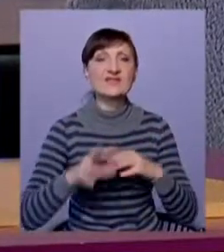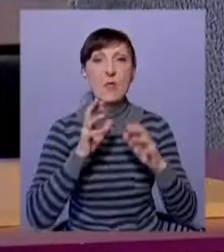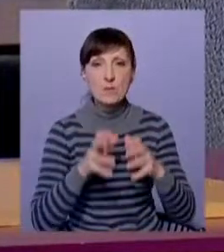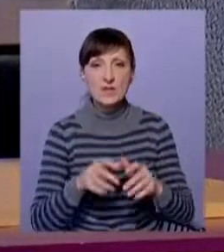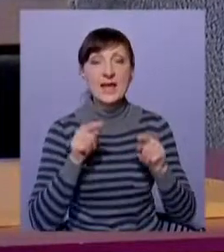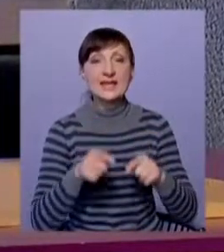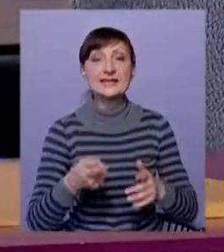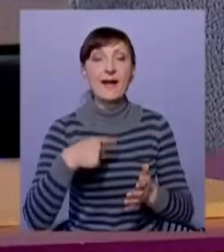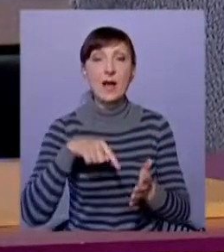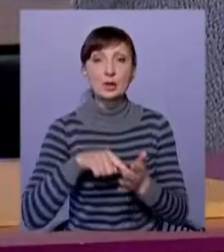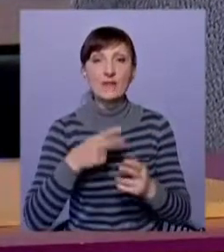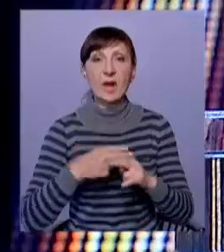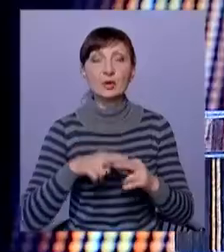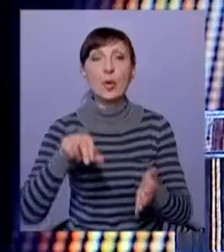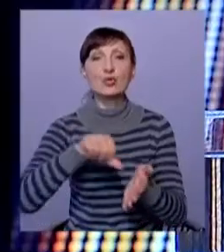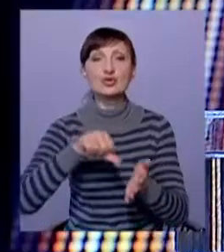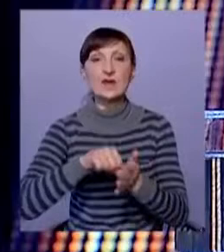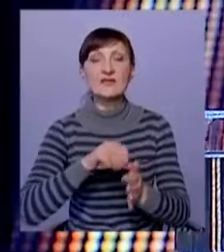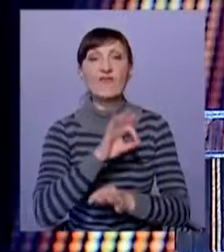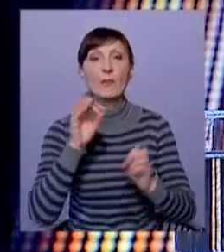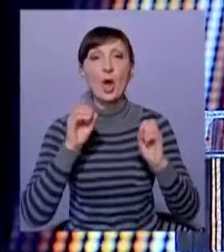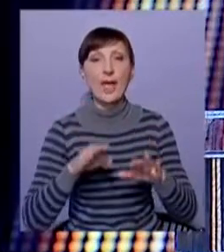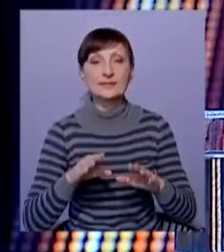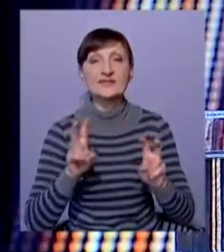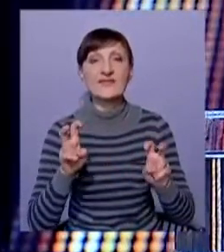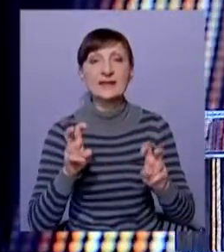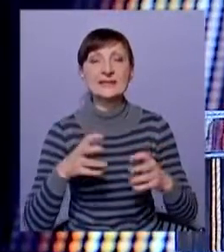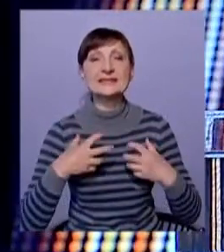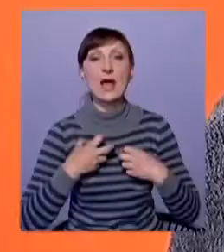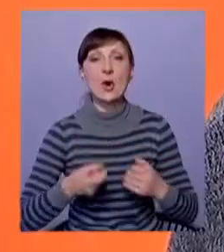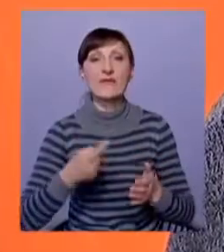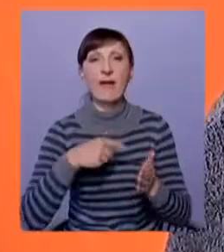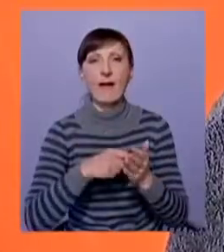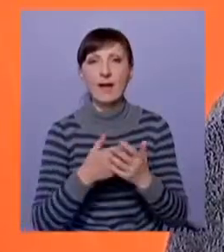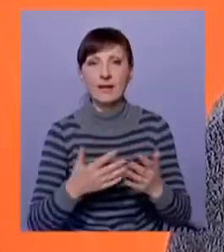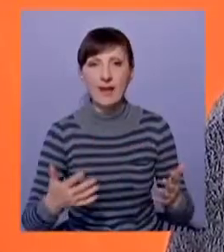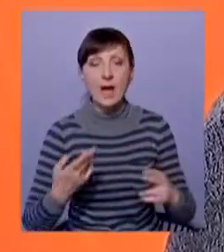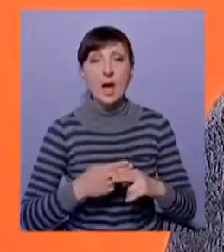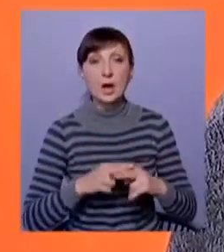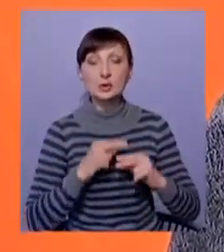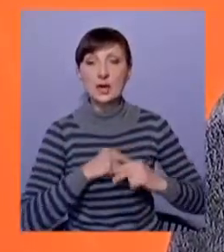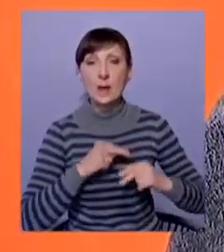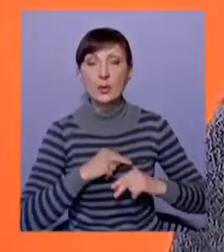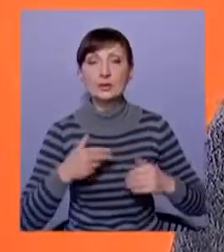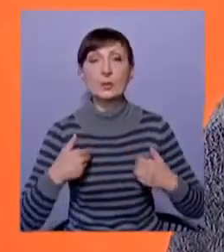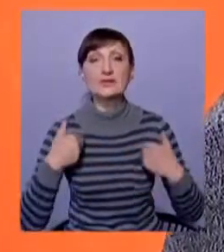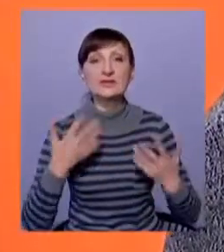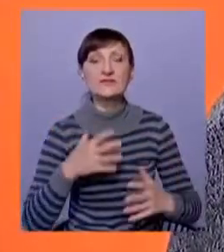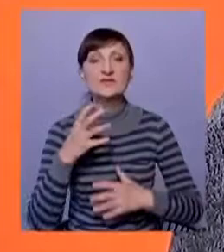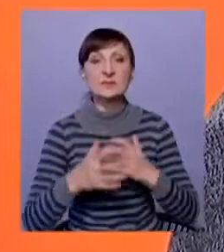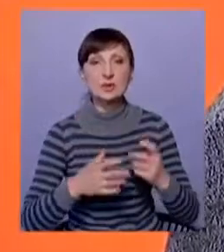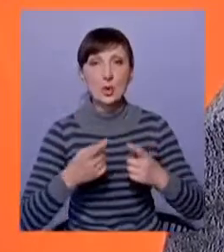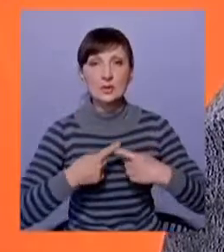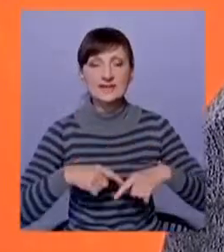тех городов, которые участвуют в проекте «Здоровые города», которые функционируют по инициативе Всемирной